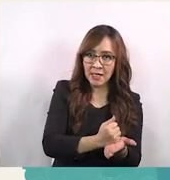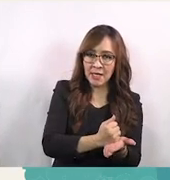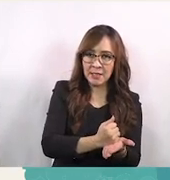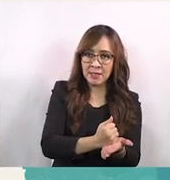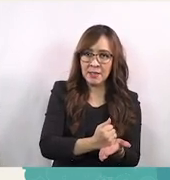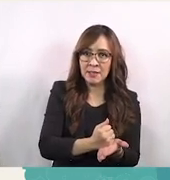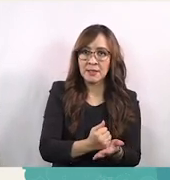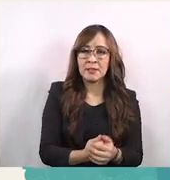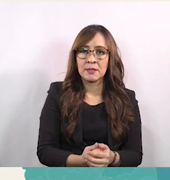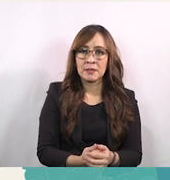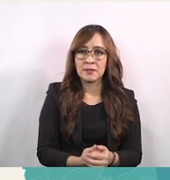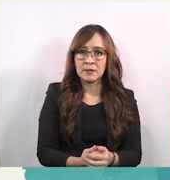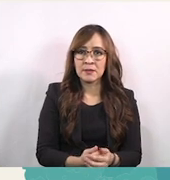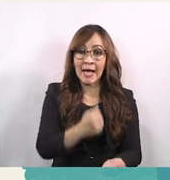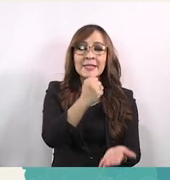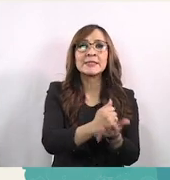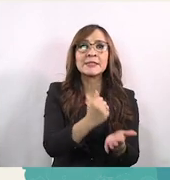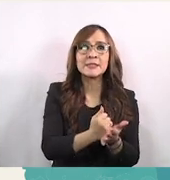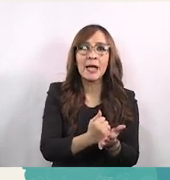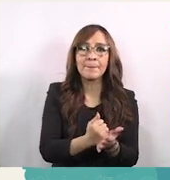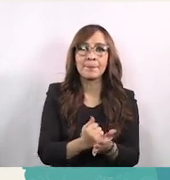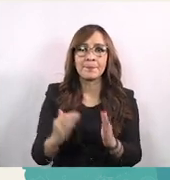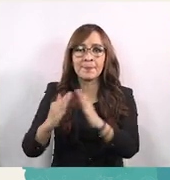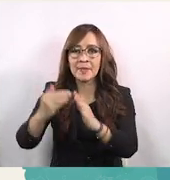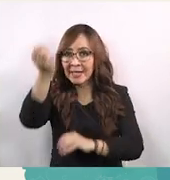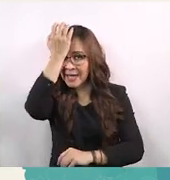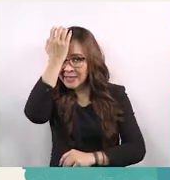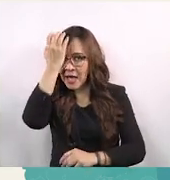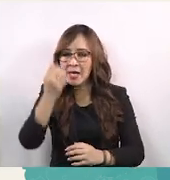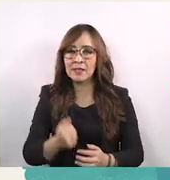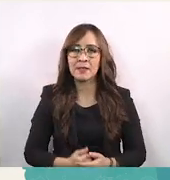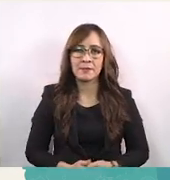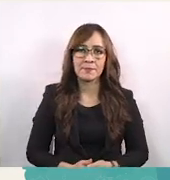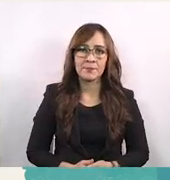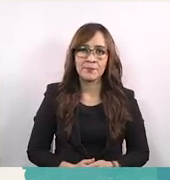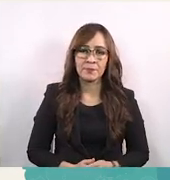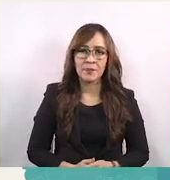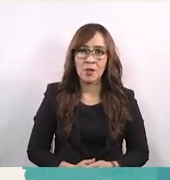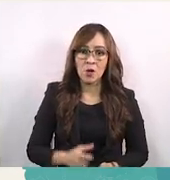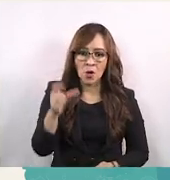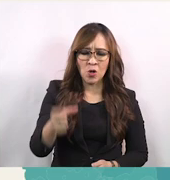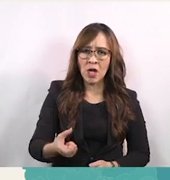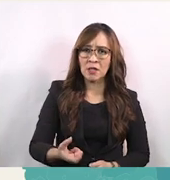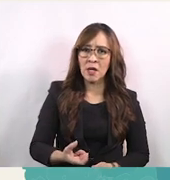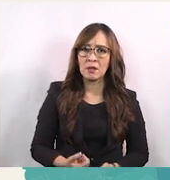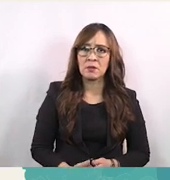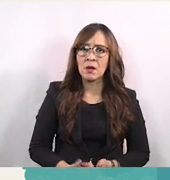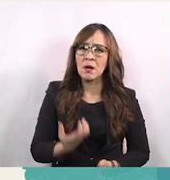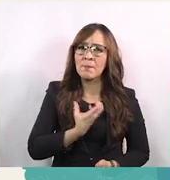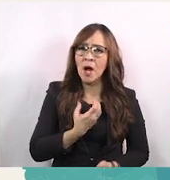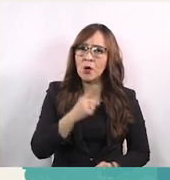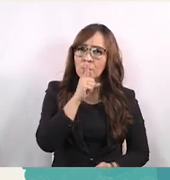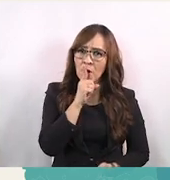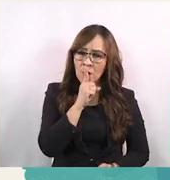menghalalkan segala cara voice bahaya orang yang rela menjilat orang yang rela menjual diri orang yang rela berbohong